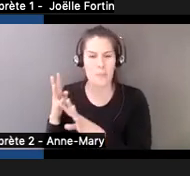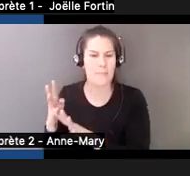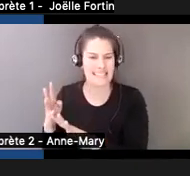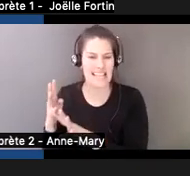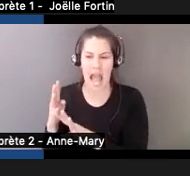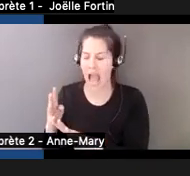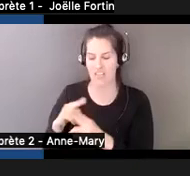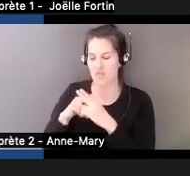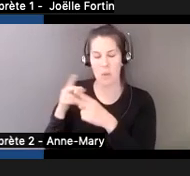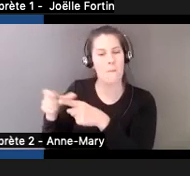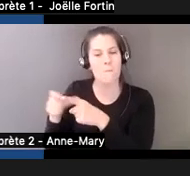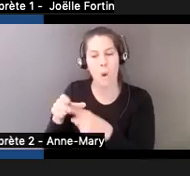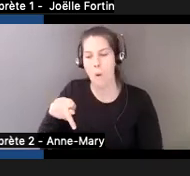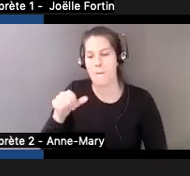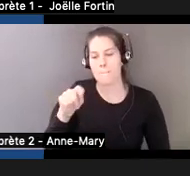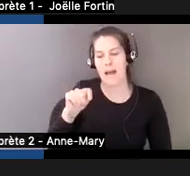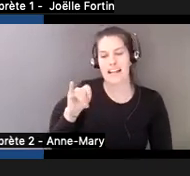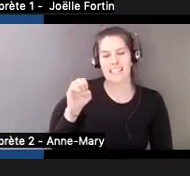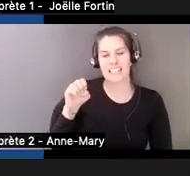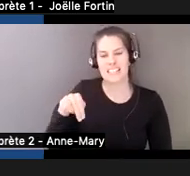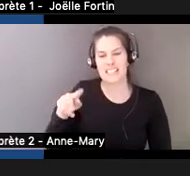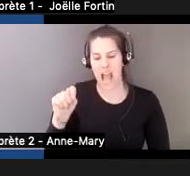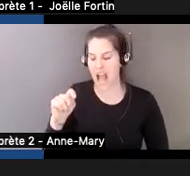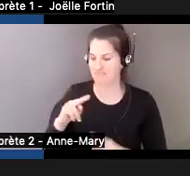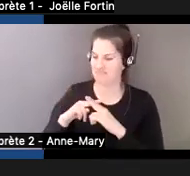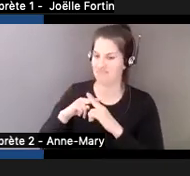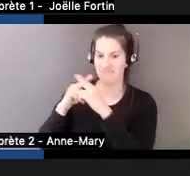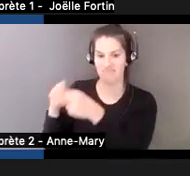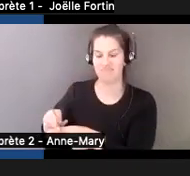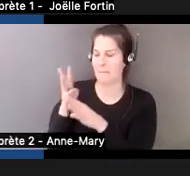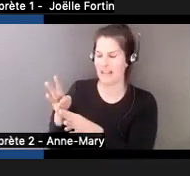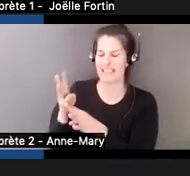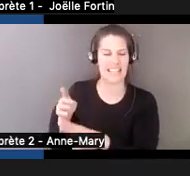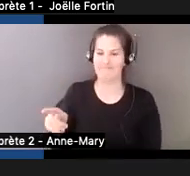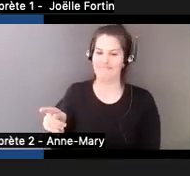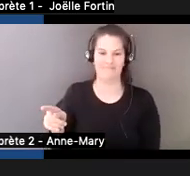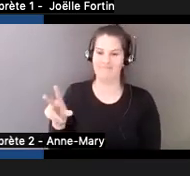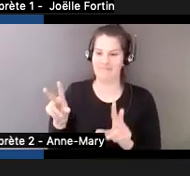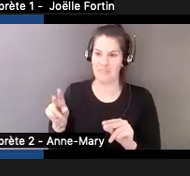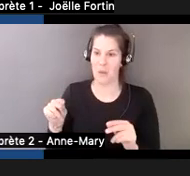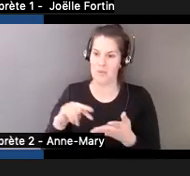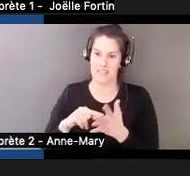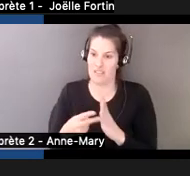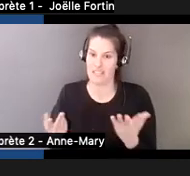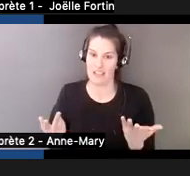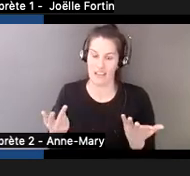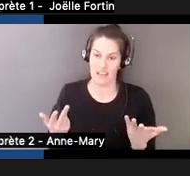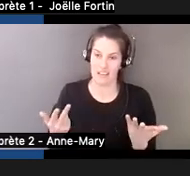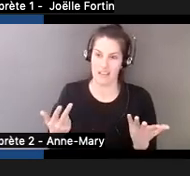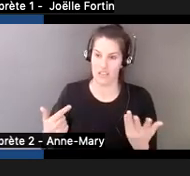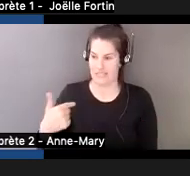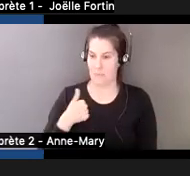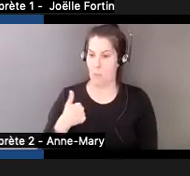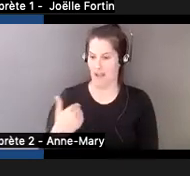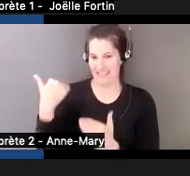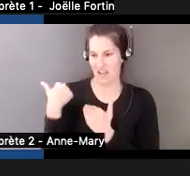des patients. Parce que si on continue les étiqueter comme patients, ça veut dire c'est moi qui t'en charge.